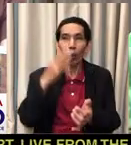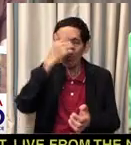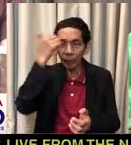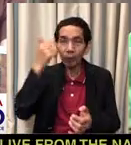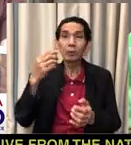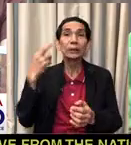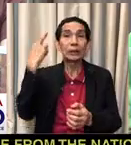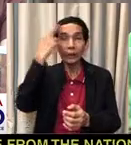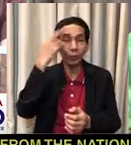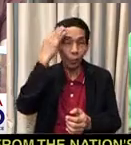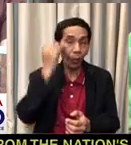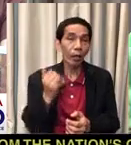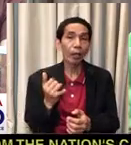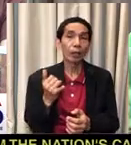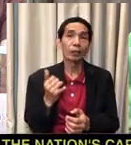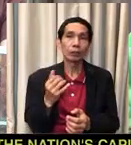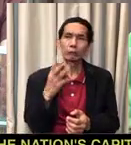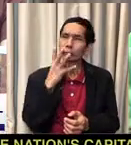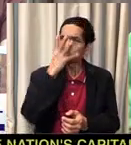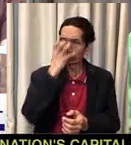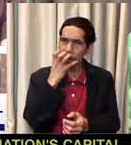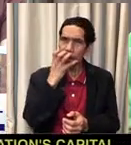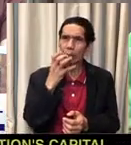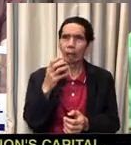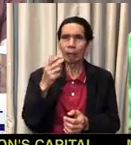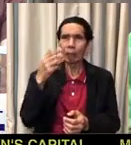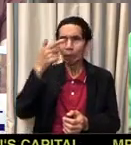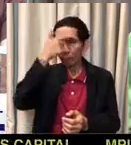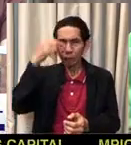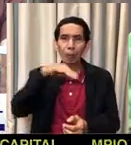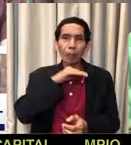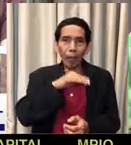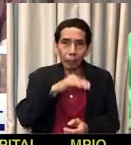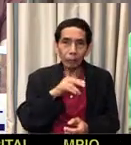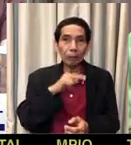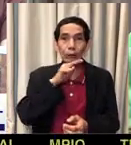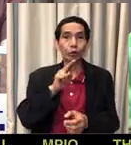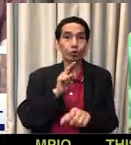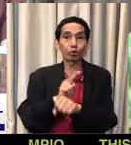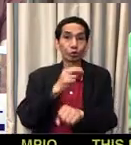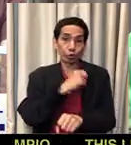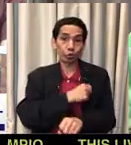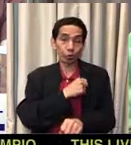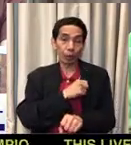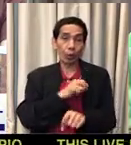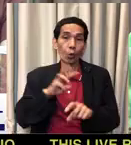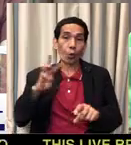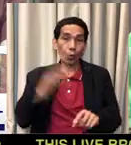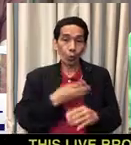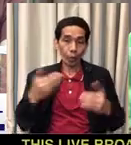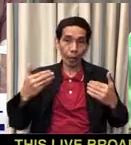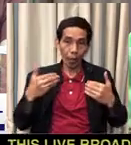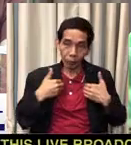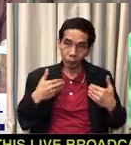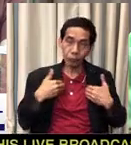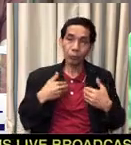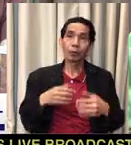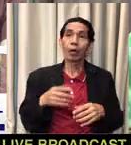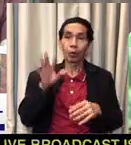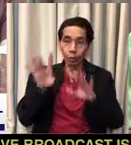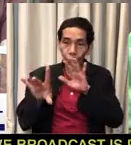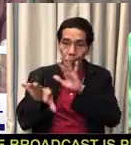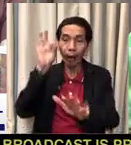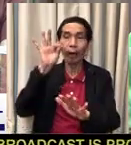mga dahilan. Yung sungit, maaaring dala ng pagod. Hindi ko ginagamit na excuse, ha? But we have to